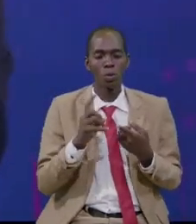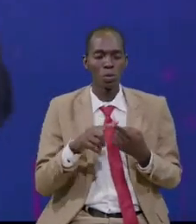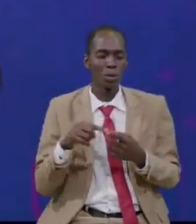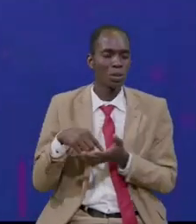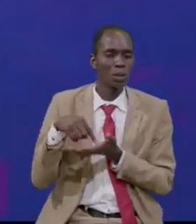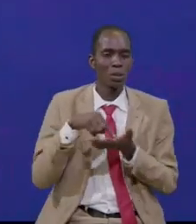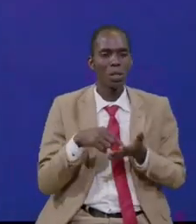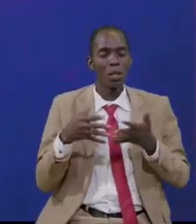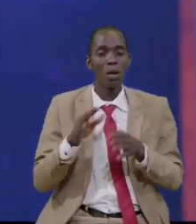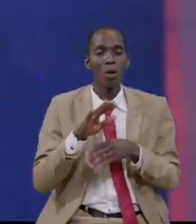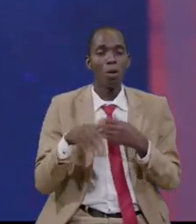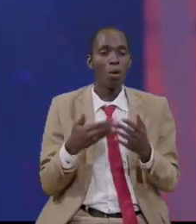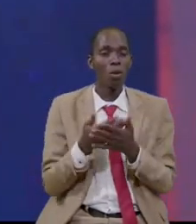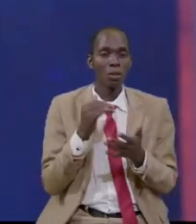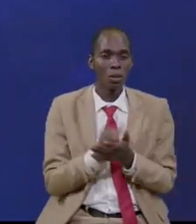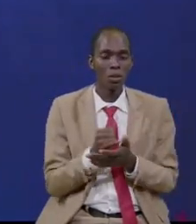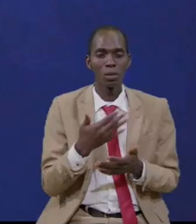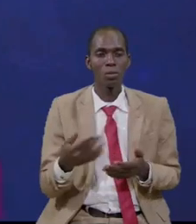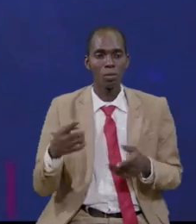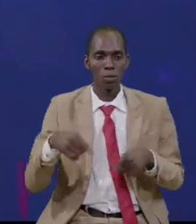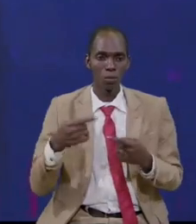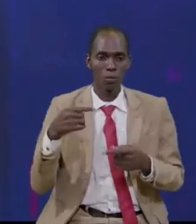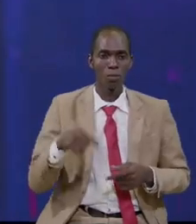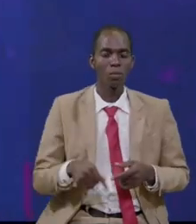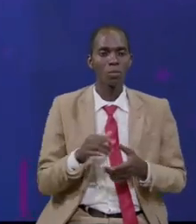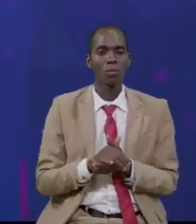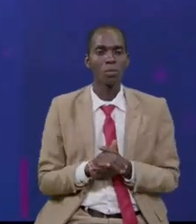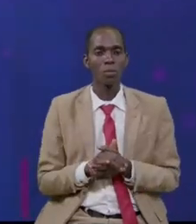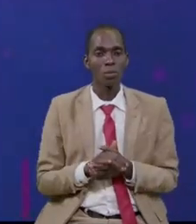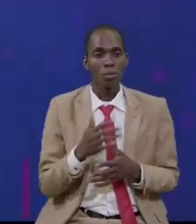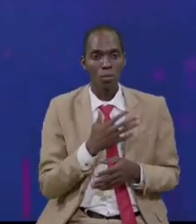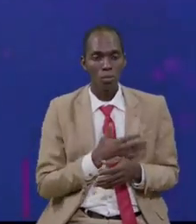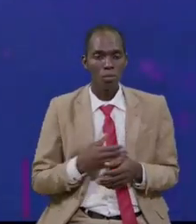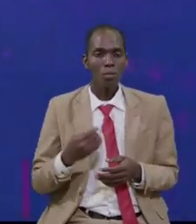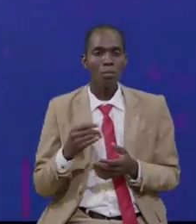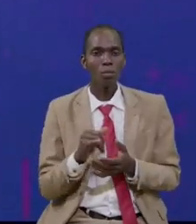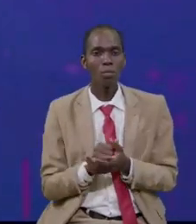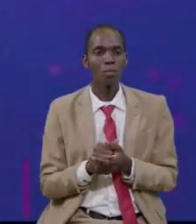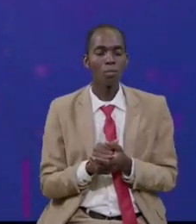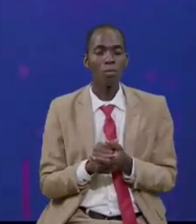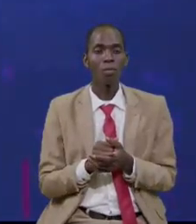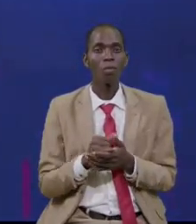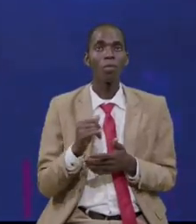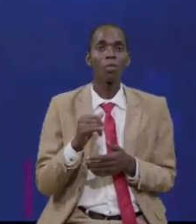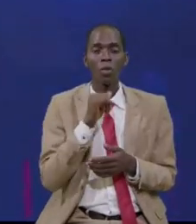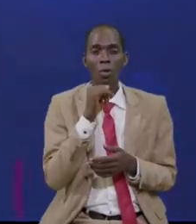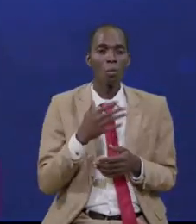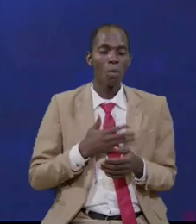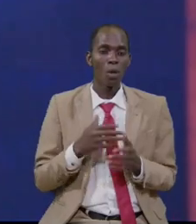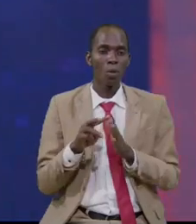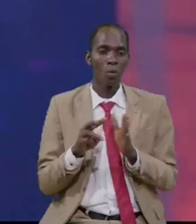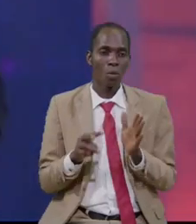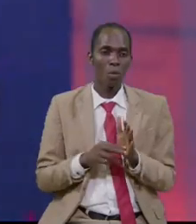cela fléchisse, que cela soit mis au pied de Christ, pas ma volonté, mais ta